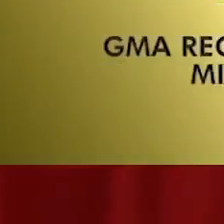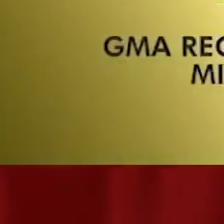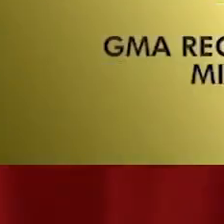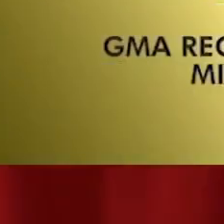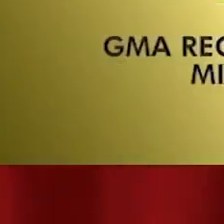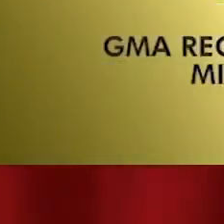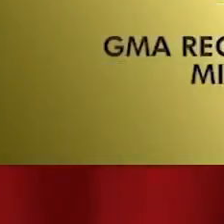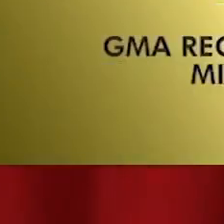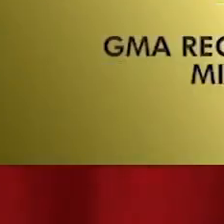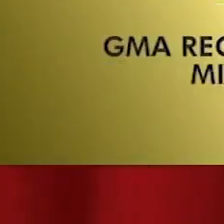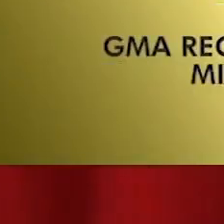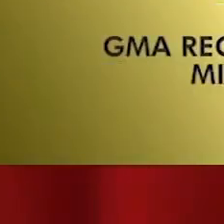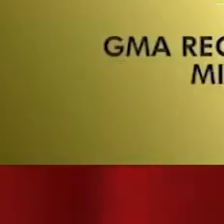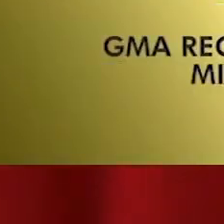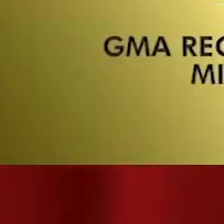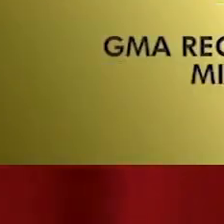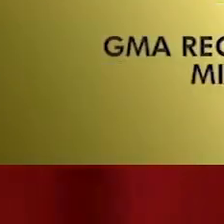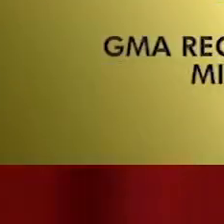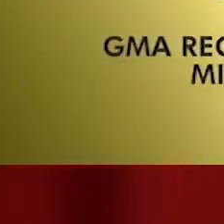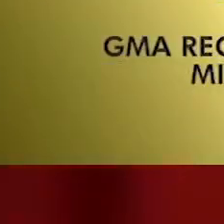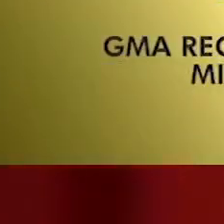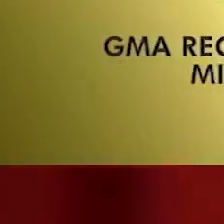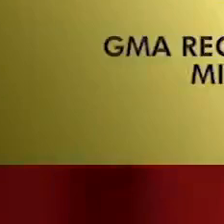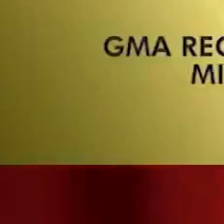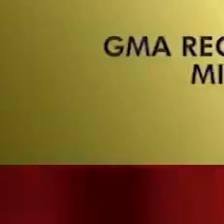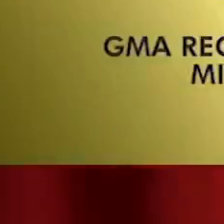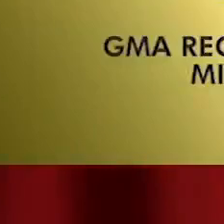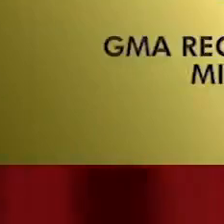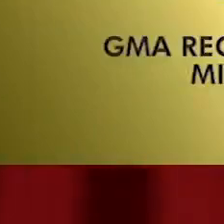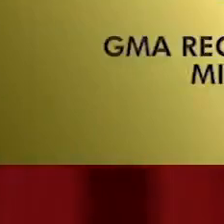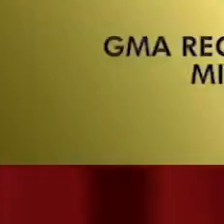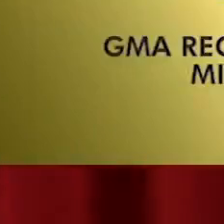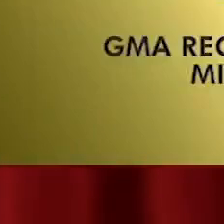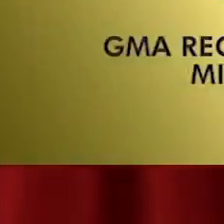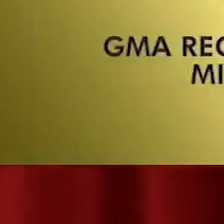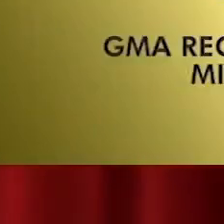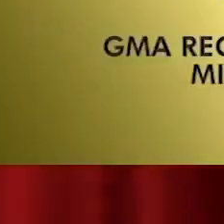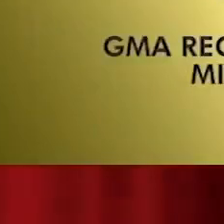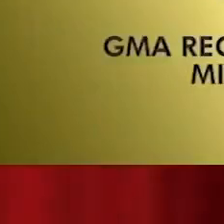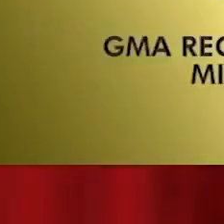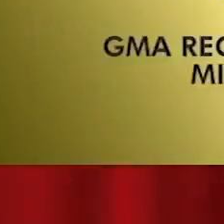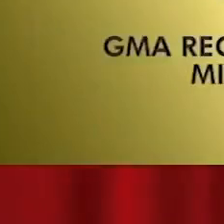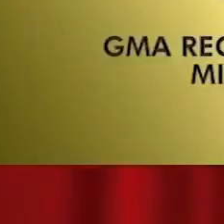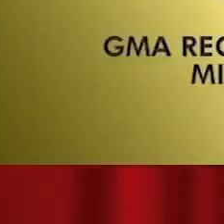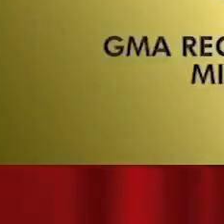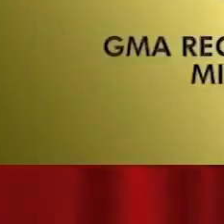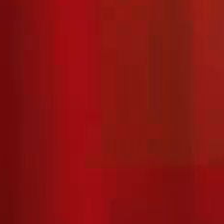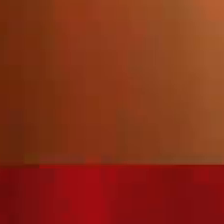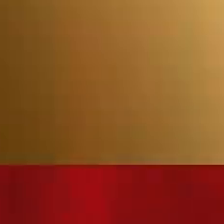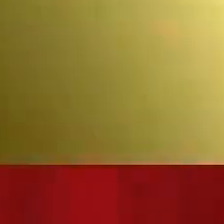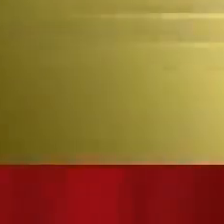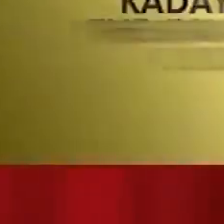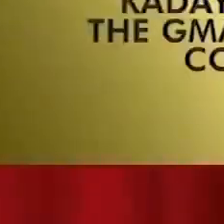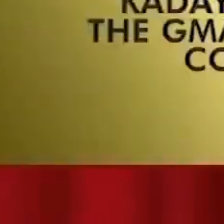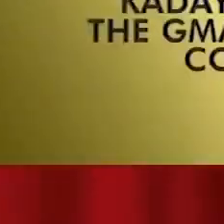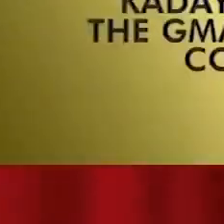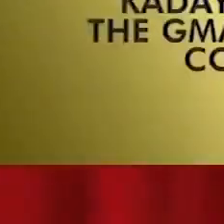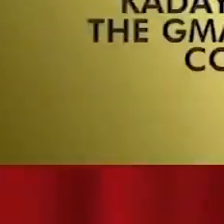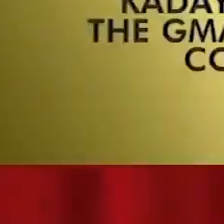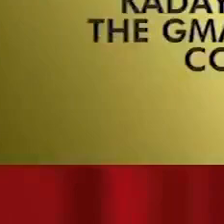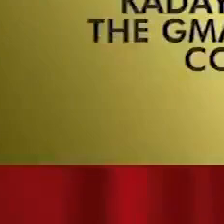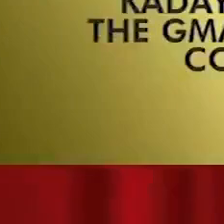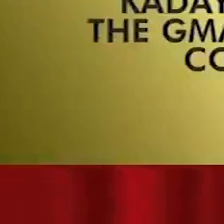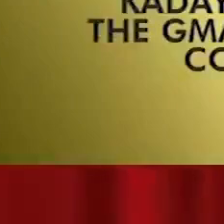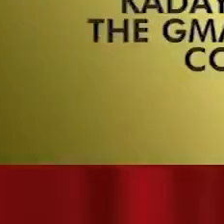Balitang Bicolandia, GMA Regional TV Early Edition, GMA Regional TV One Mindanao, Halabira, the